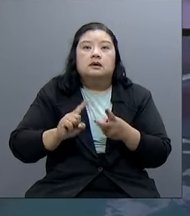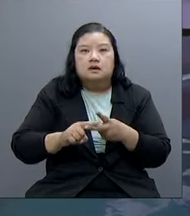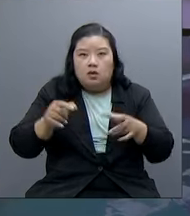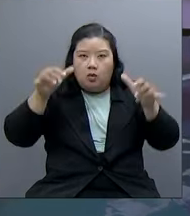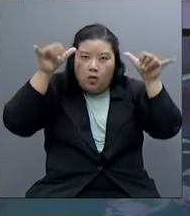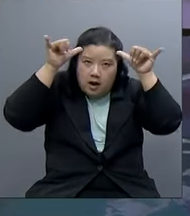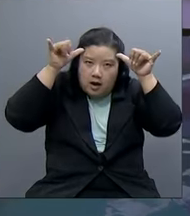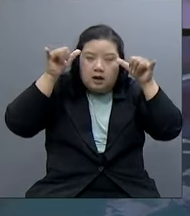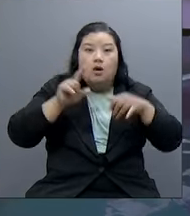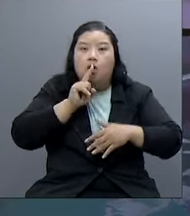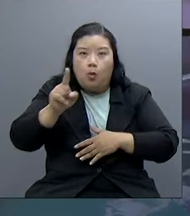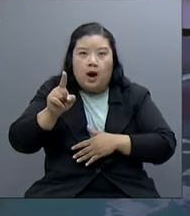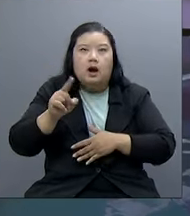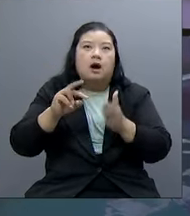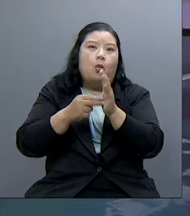30